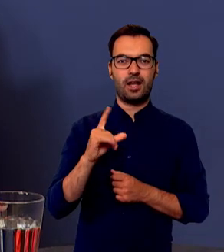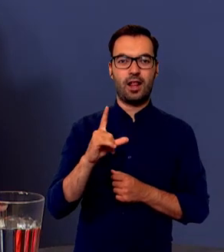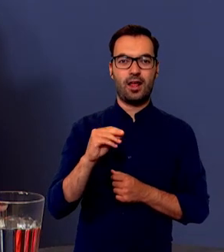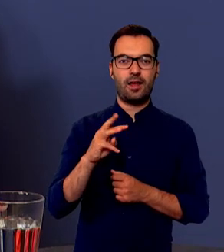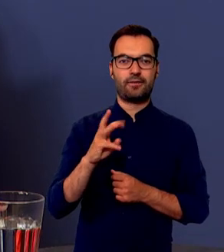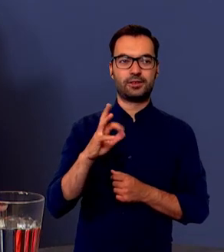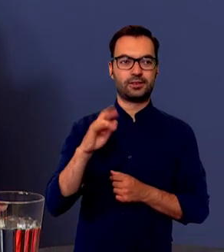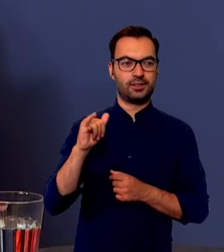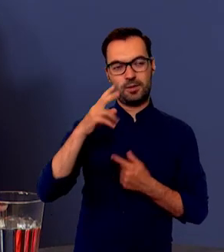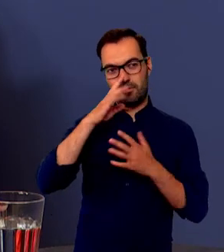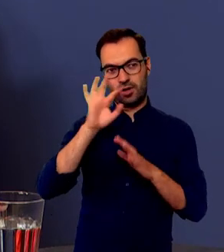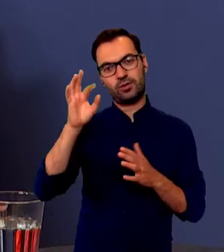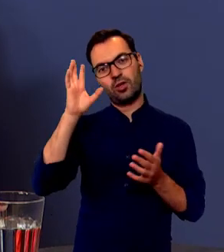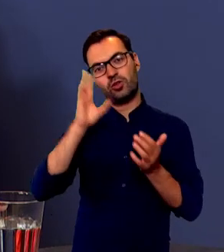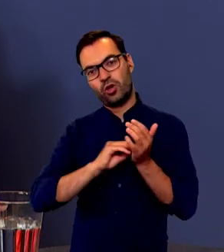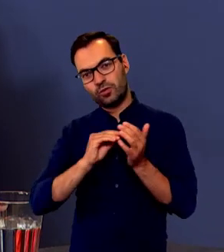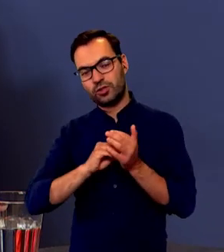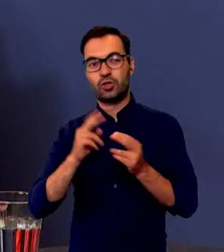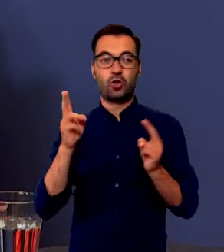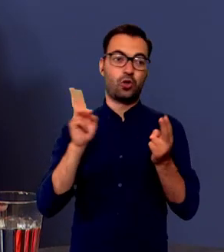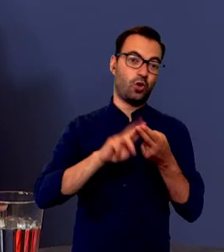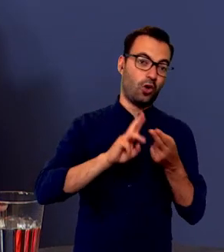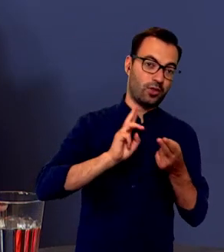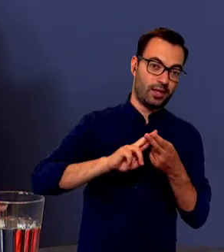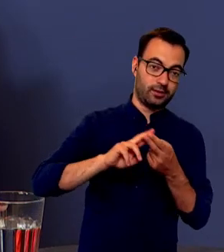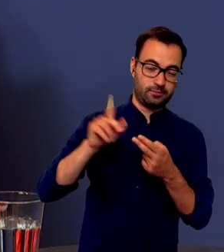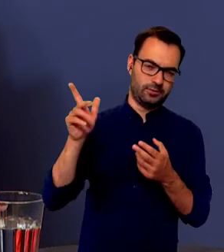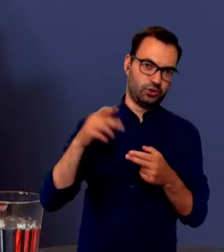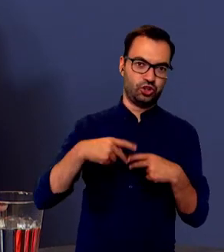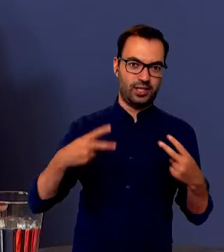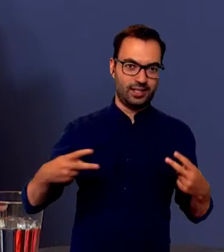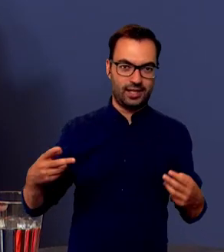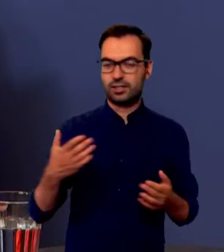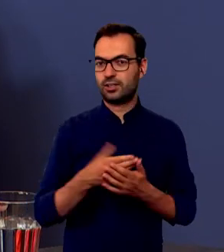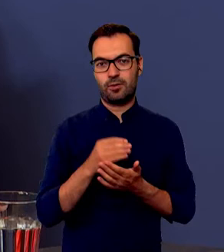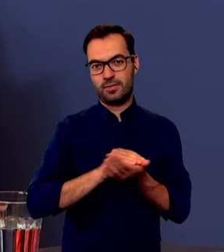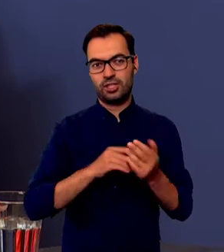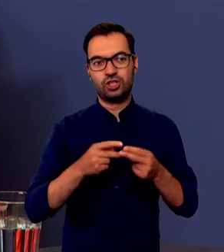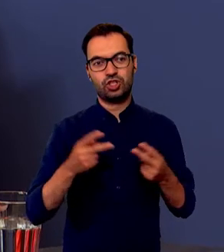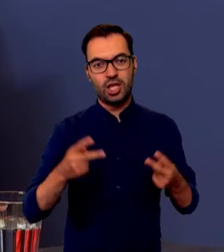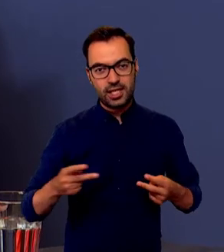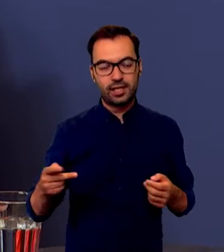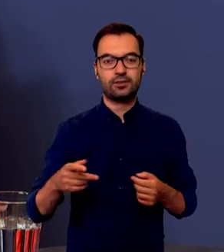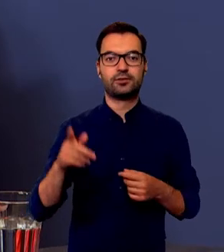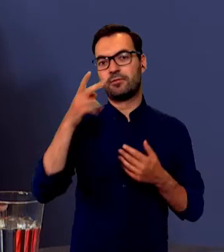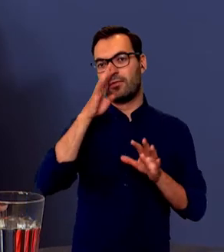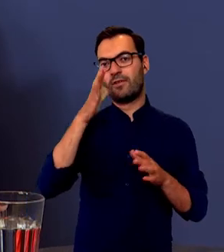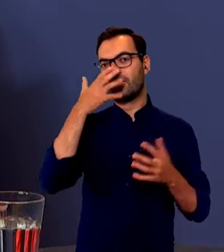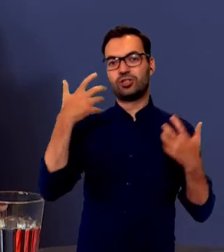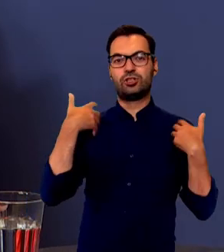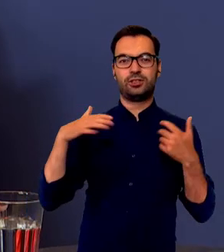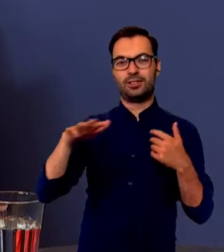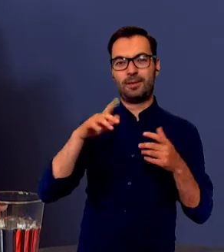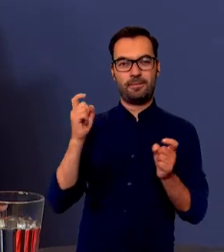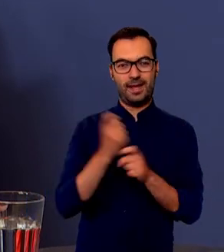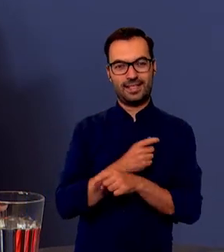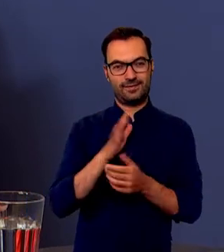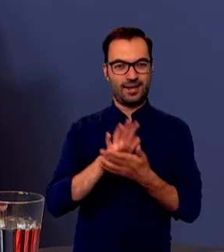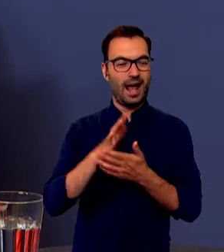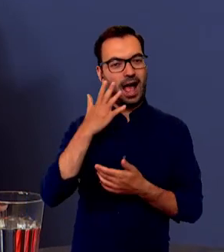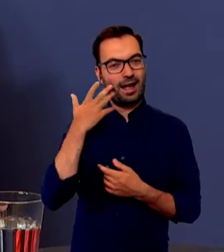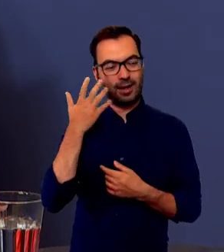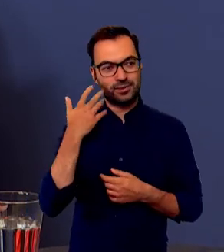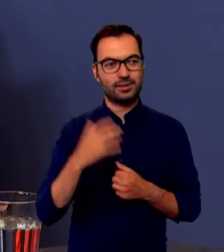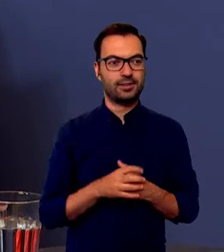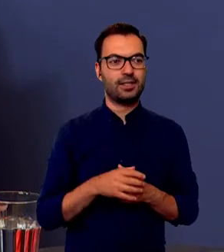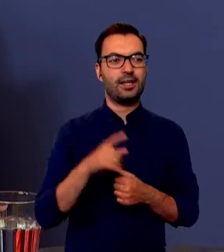i ze swoich doświadczeń, i ze swoich kontaktów dziennikarskich, wszak on jest dziennikarzem, nie tylko pisarzem, życie w krajach arabskich. Na ile ty chciałaś